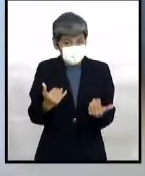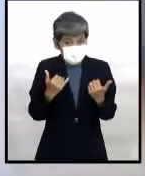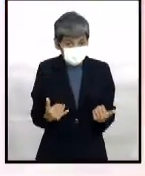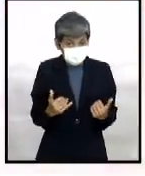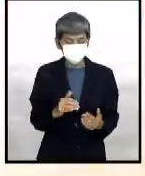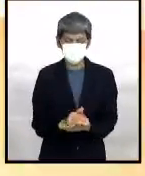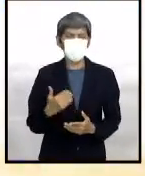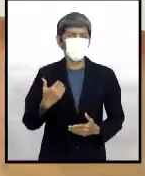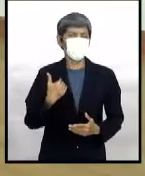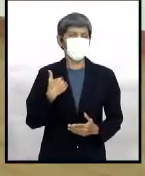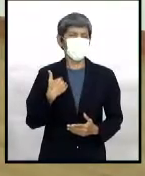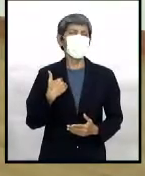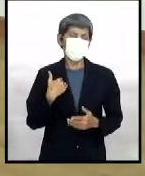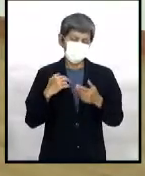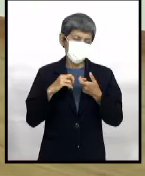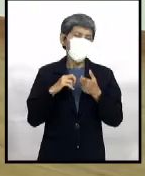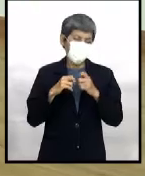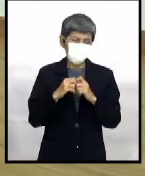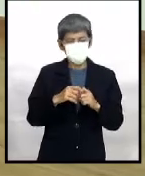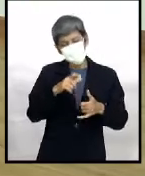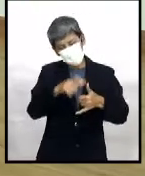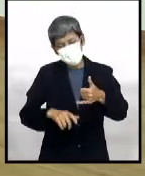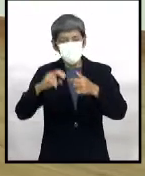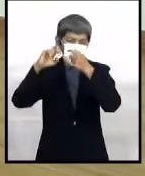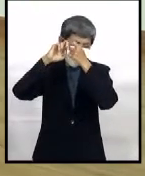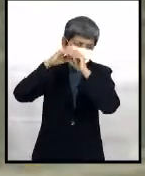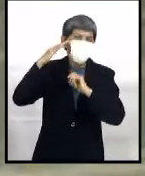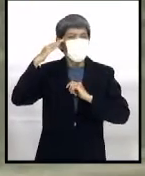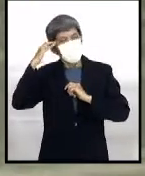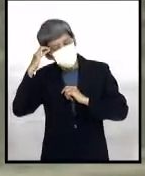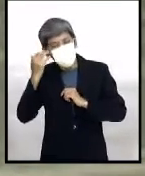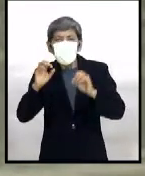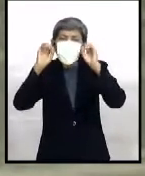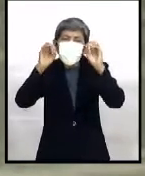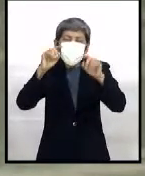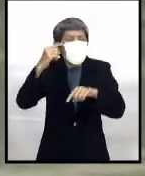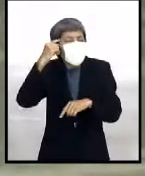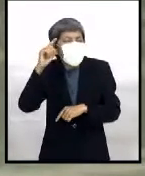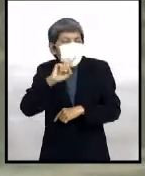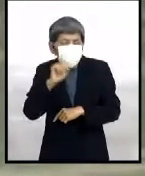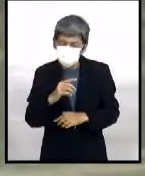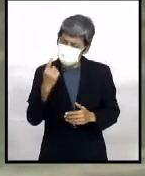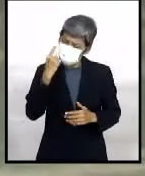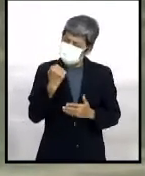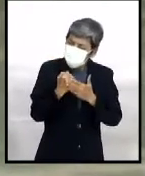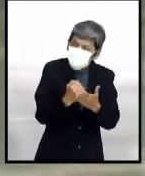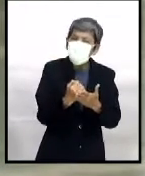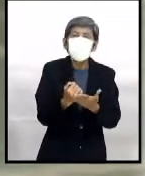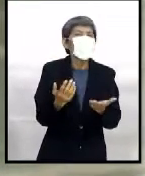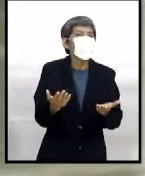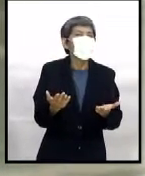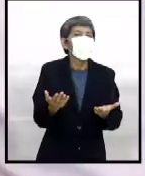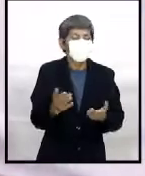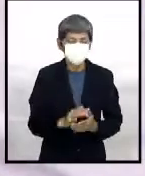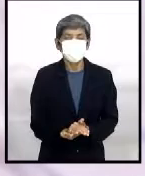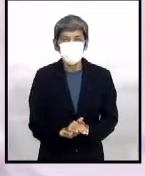น่ะมันน่าจะมีช่องว่างสำหรับน้องๆพวกนี ้ ครูนัด เห็นช่องว่างแล้วเราจะสามารถเติมเต็มพวกนี้ได้ไง